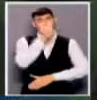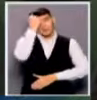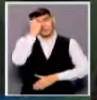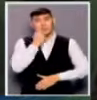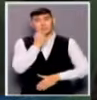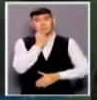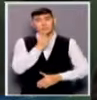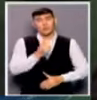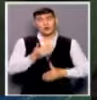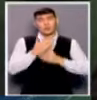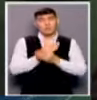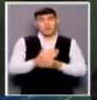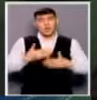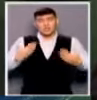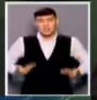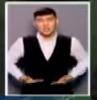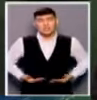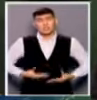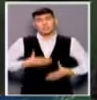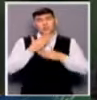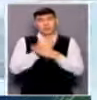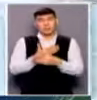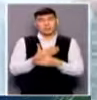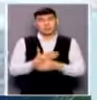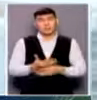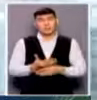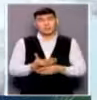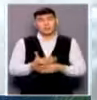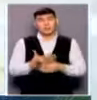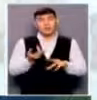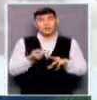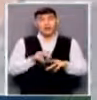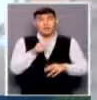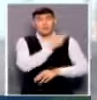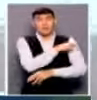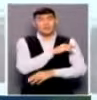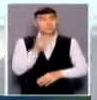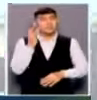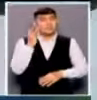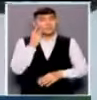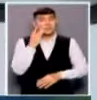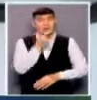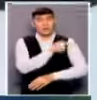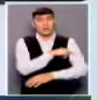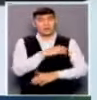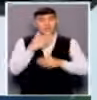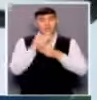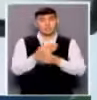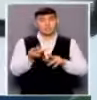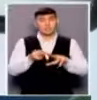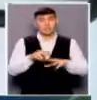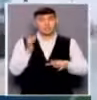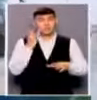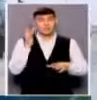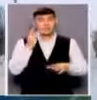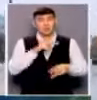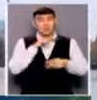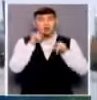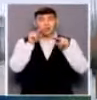что спас жизнь малышу и невестке. В свою очередь, врачи советуют беременным женщинам своевременно обращаться в